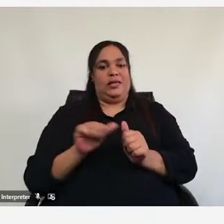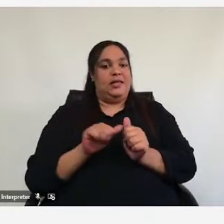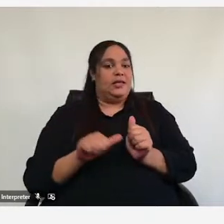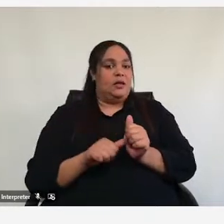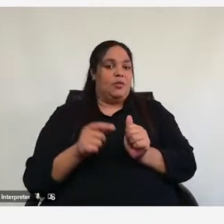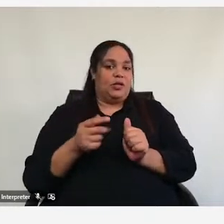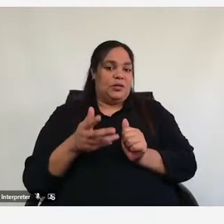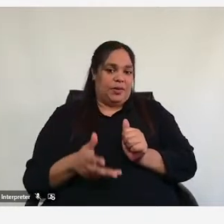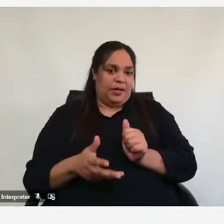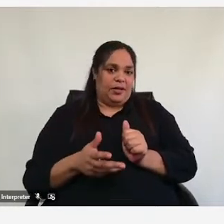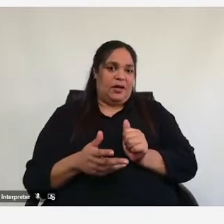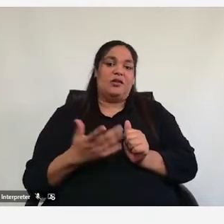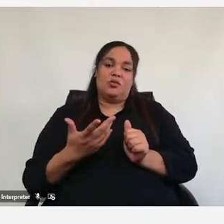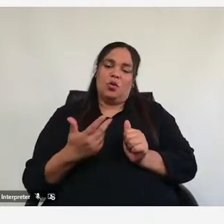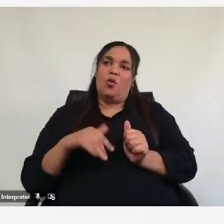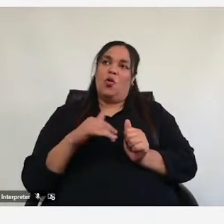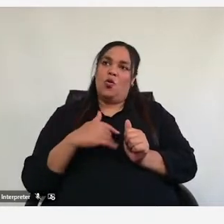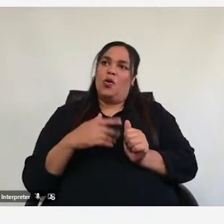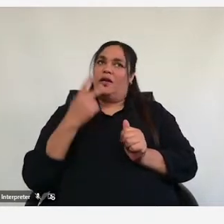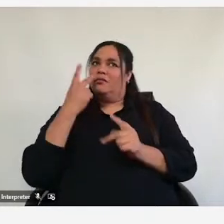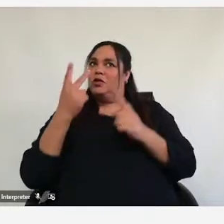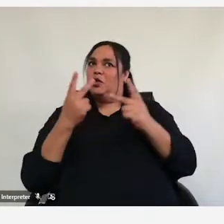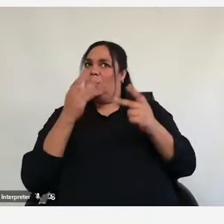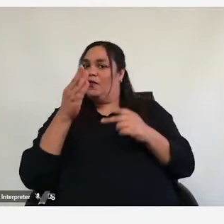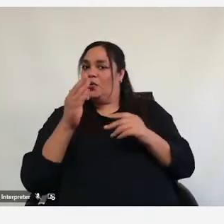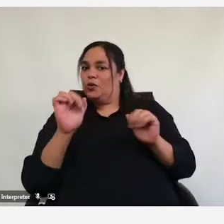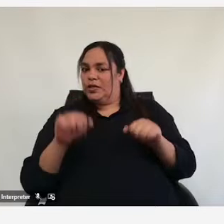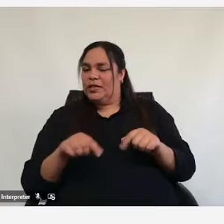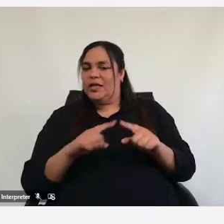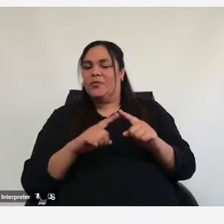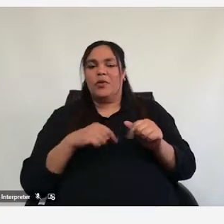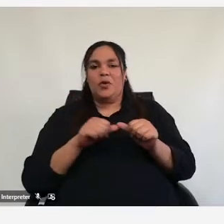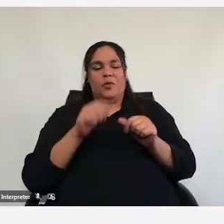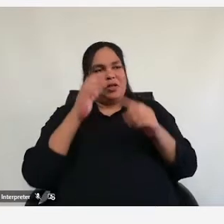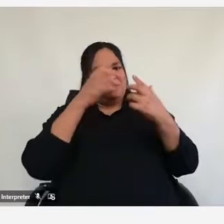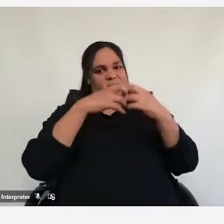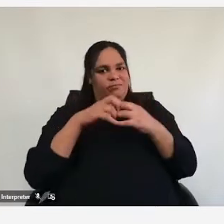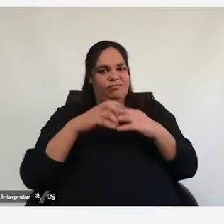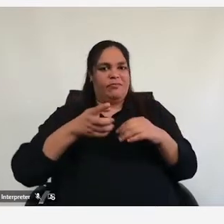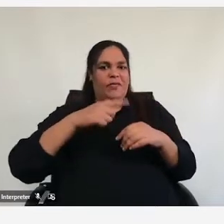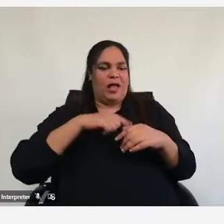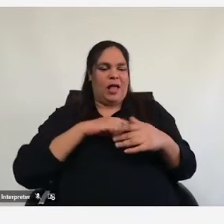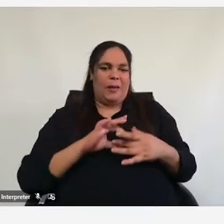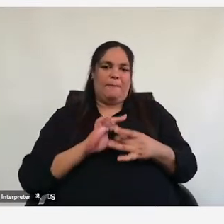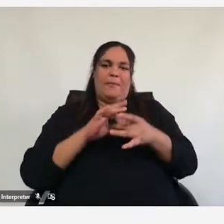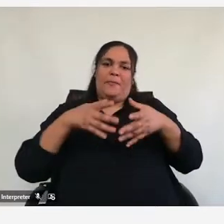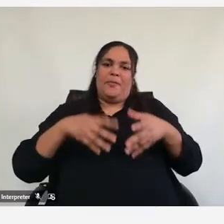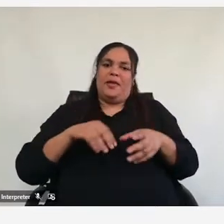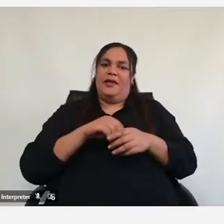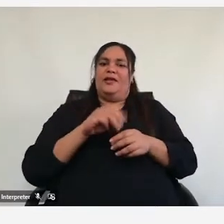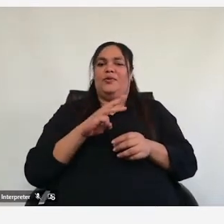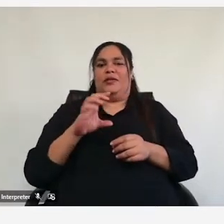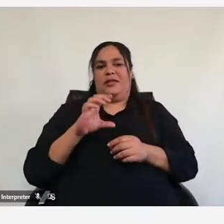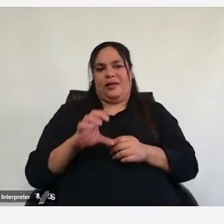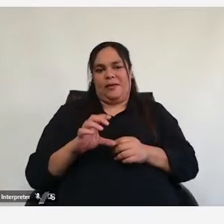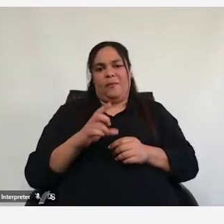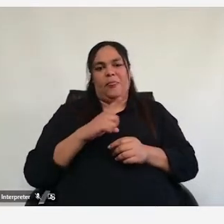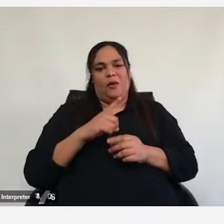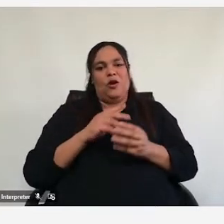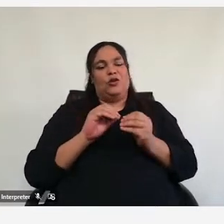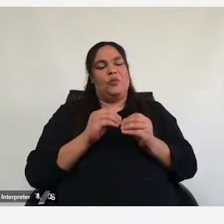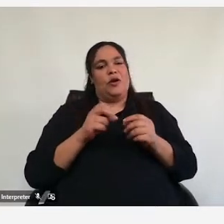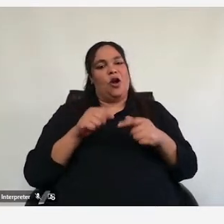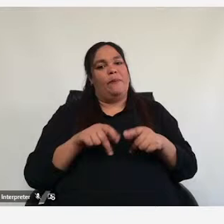Speaker, terwyl ons na die toekoms kyk, kom ons herbevestig ons verbintenis hier in die Wes-Kaap om